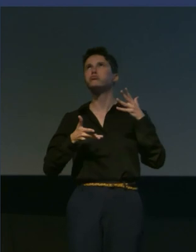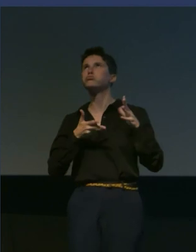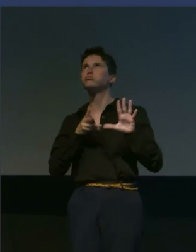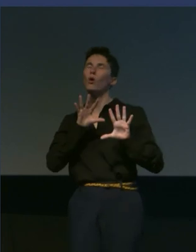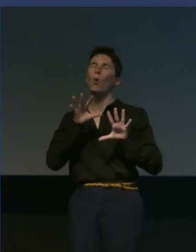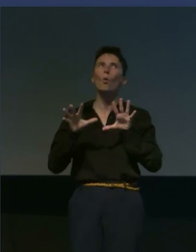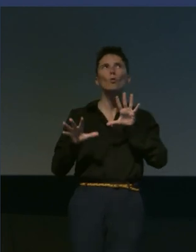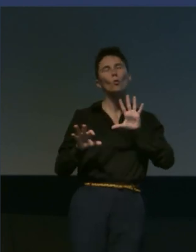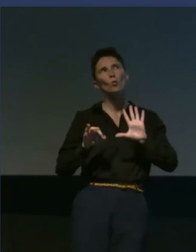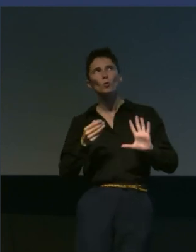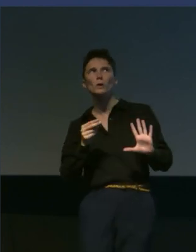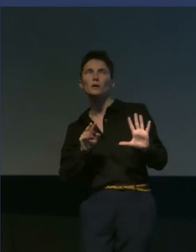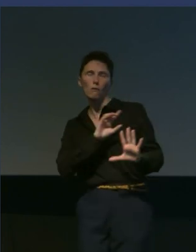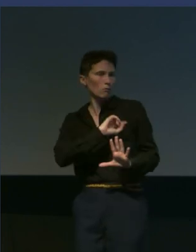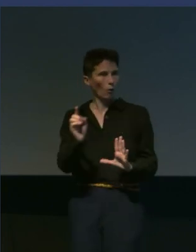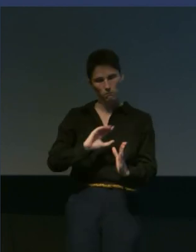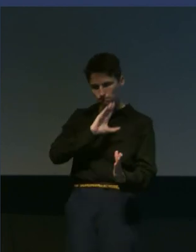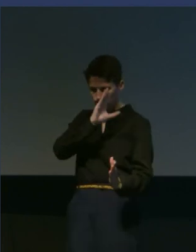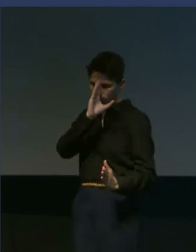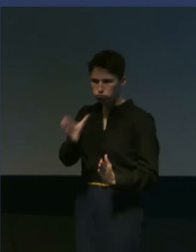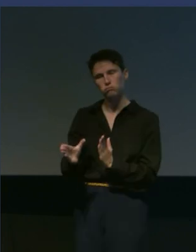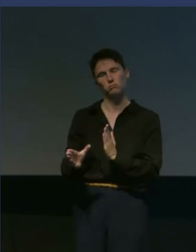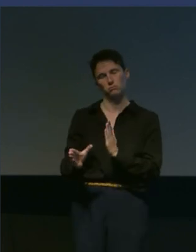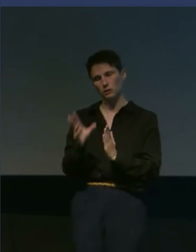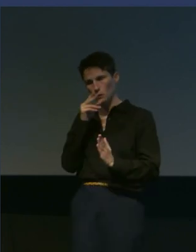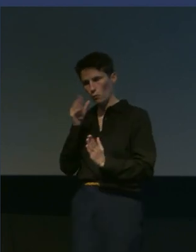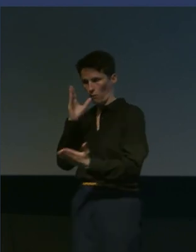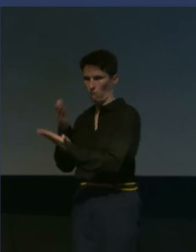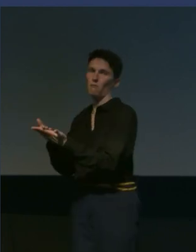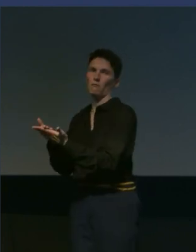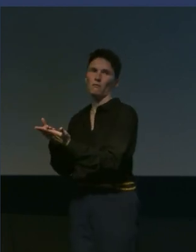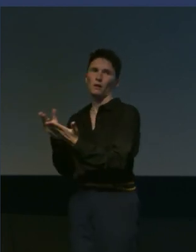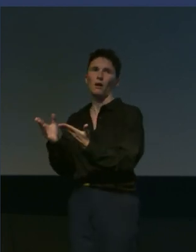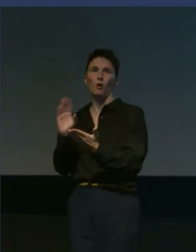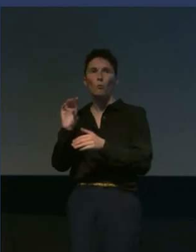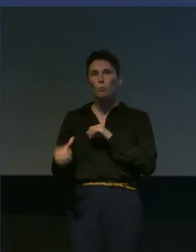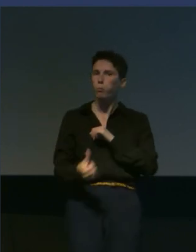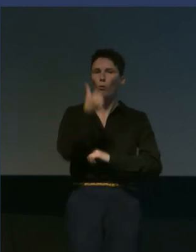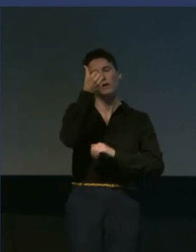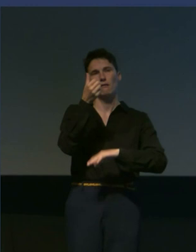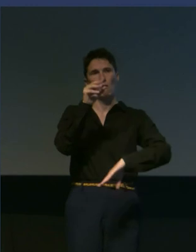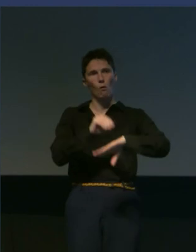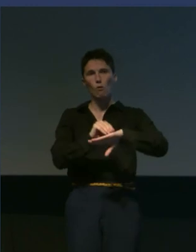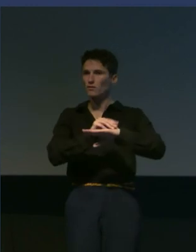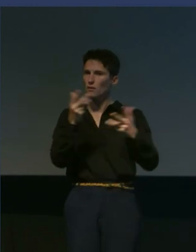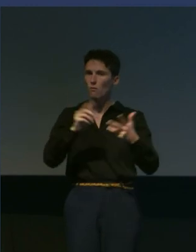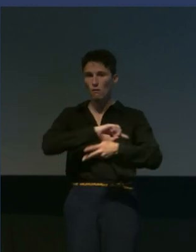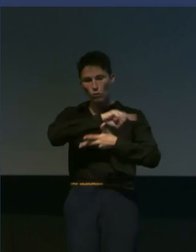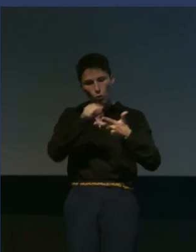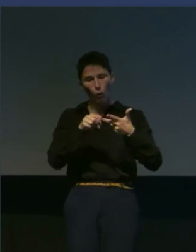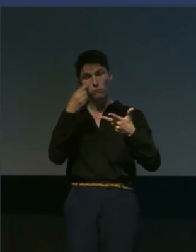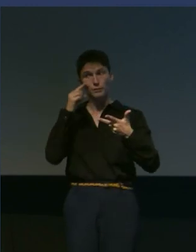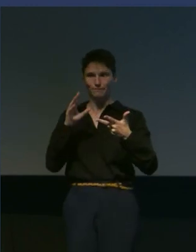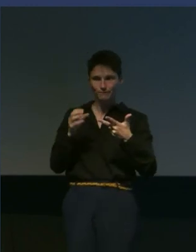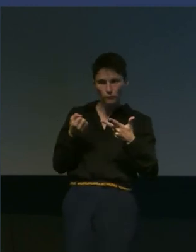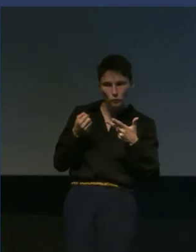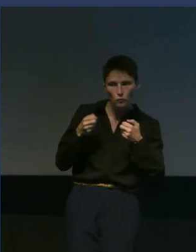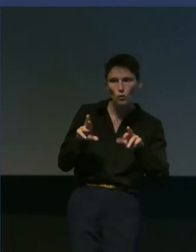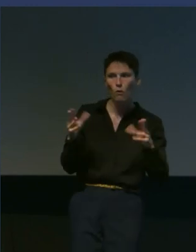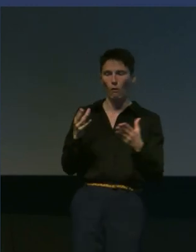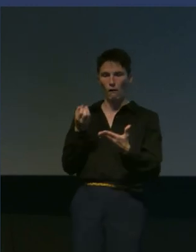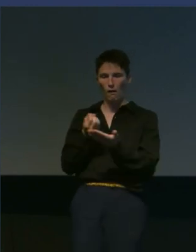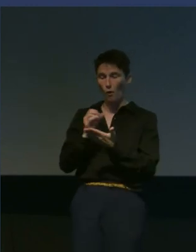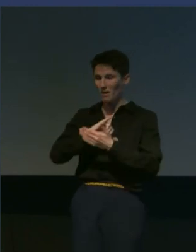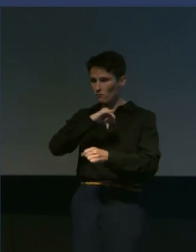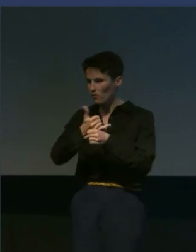Et effectivement, on donne tout de suite trois conseils sur cette page-ci, des conseils pour la désinformation.